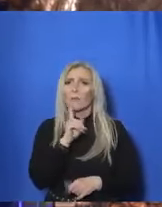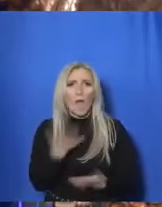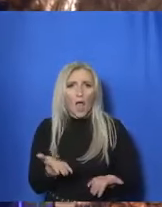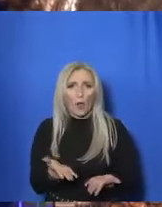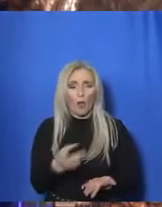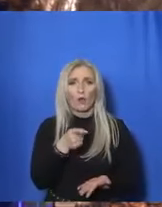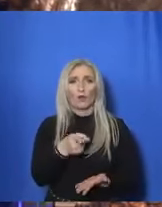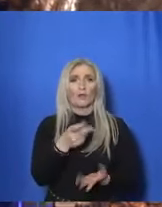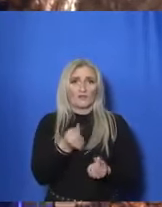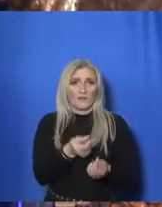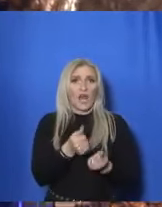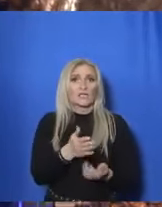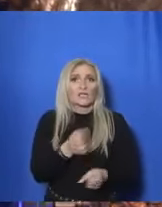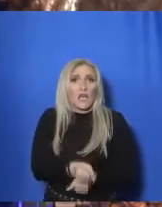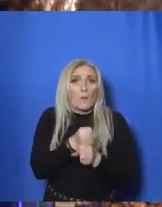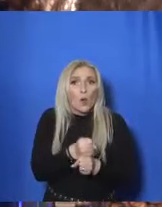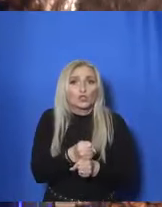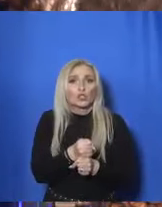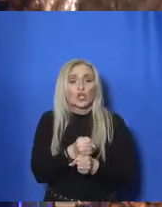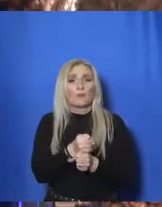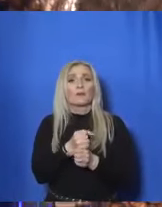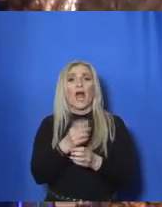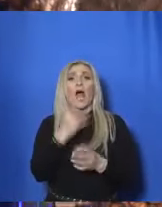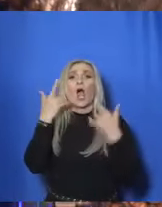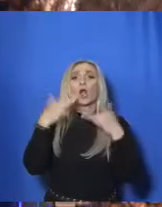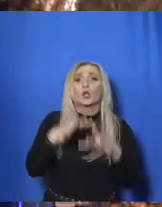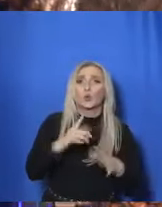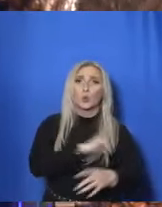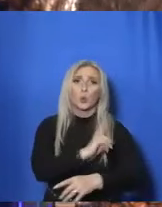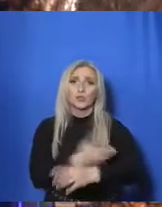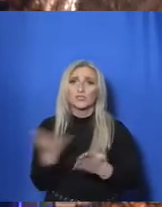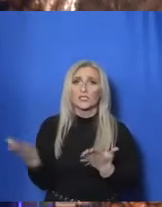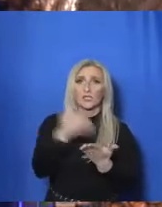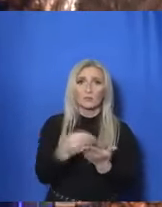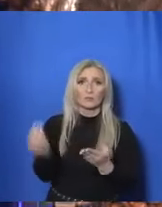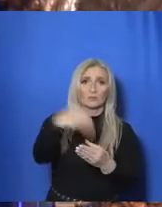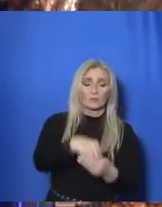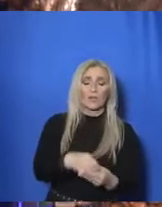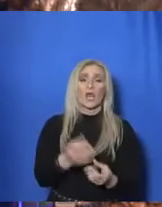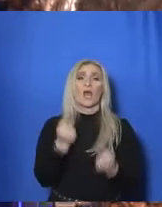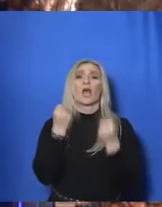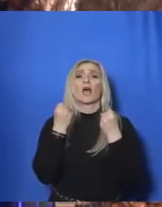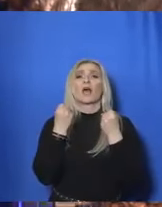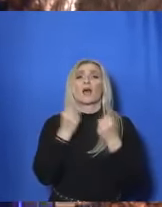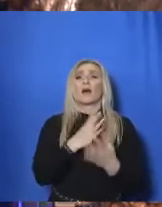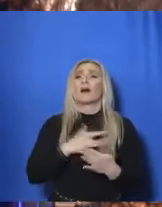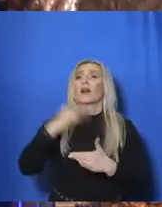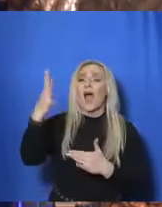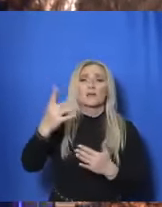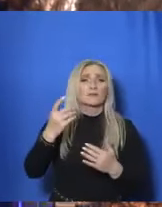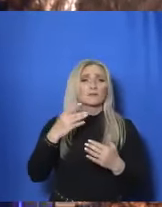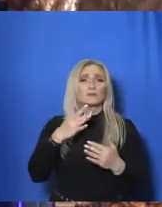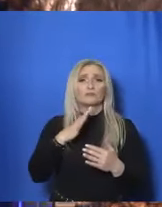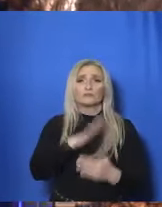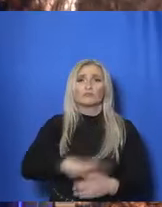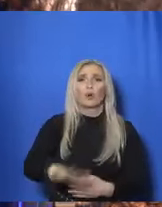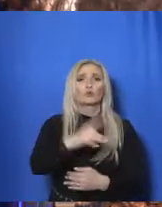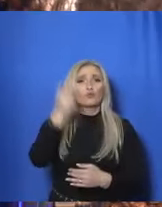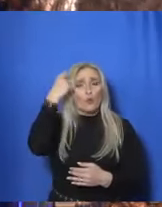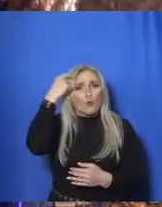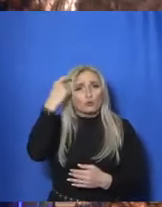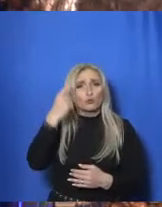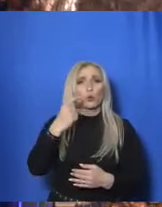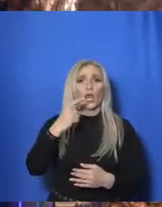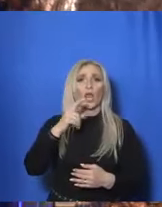financijskoj podršci kadrovskog snaženja te stalno rastućoj podršci području kulture Hrvata u